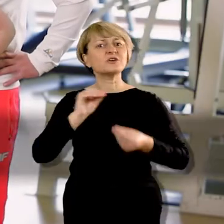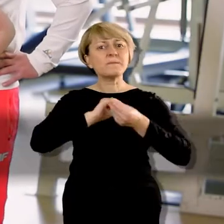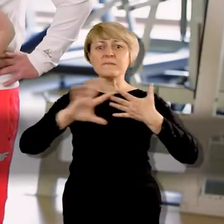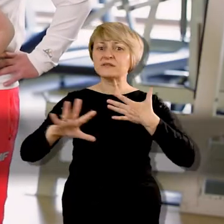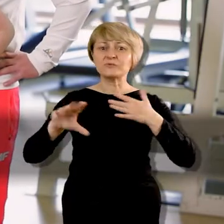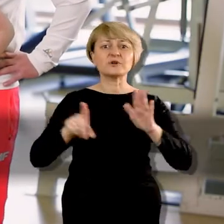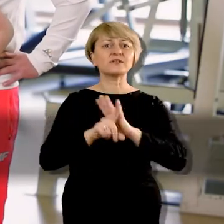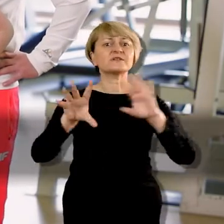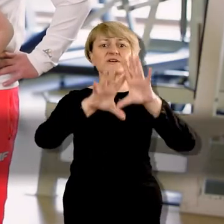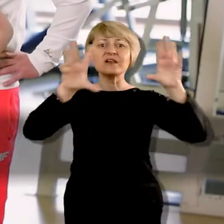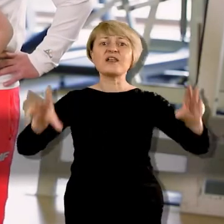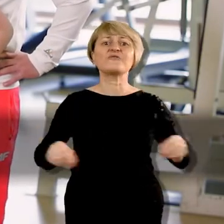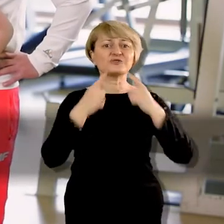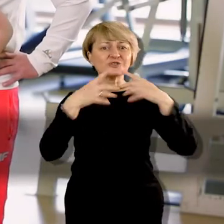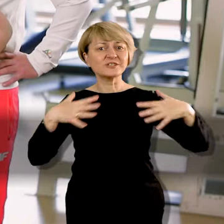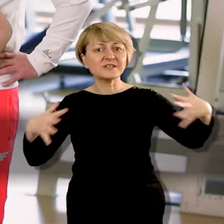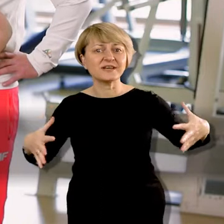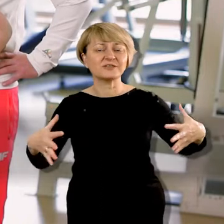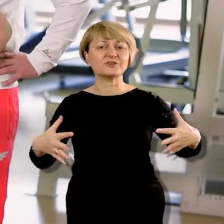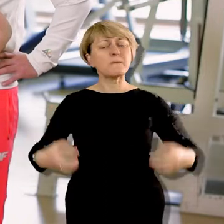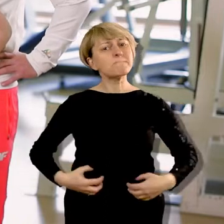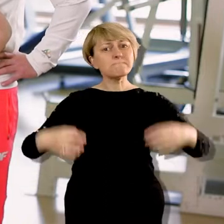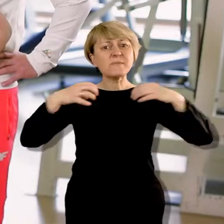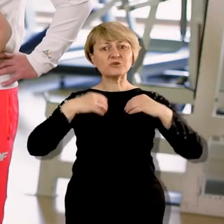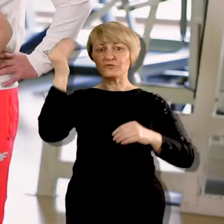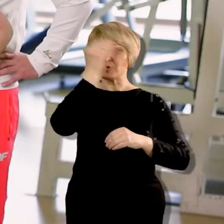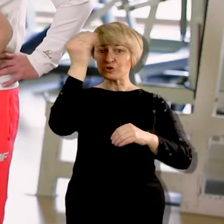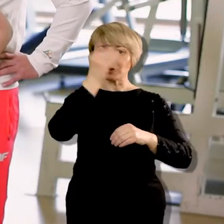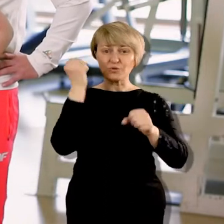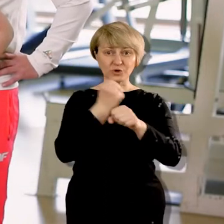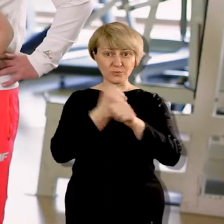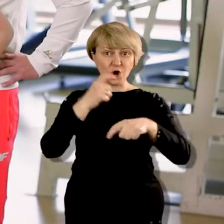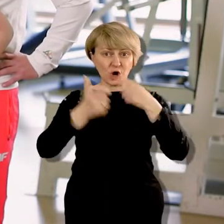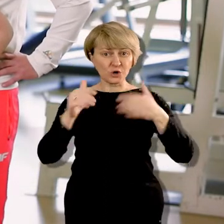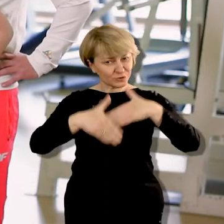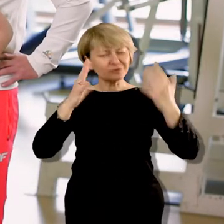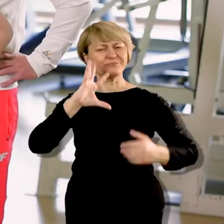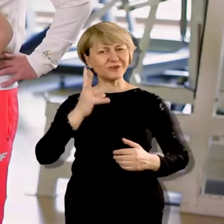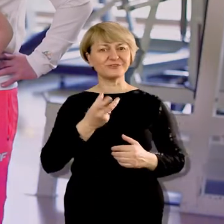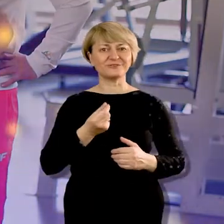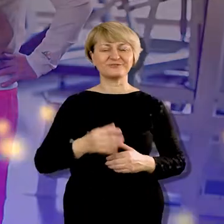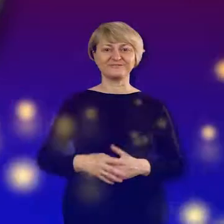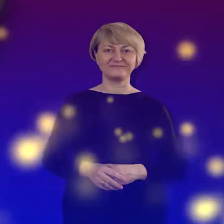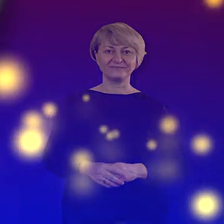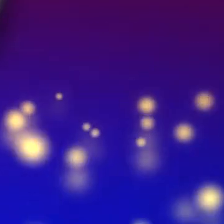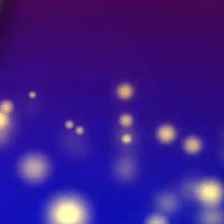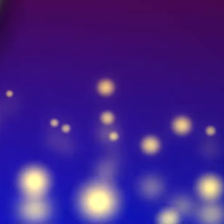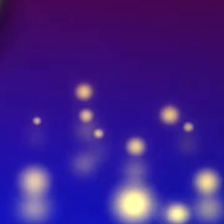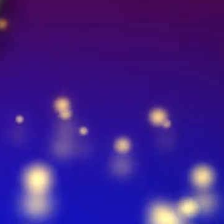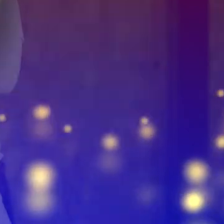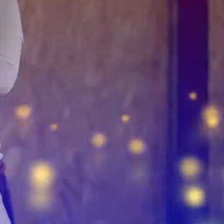Życzliwość nic nie kosztuje, a wszystkim sprawia uciechę i radość. Motywuje do nauki i pracy i sprawia, że dzień jest piękniejszy.